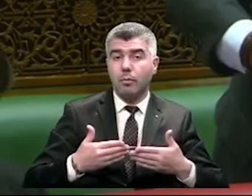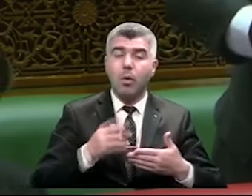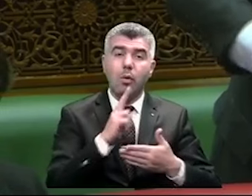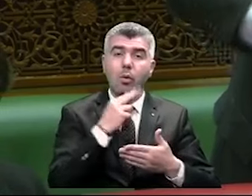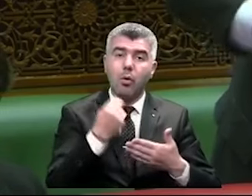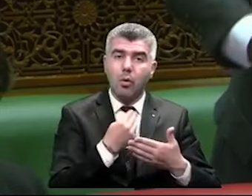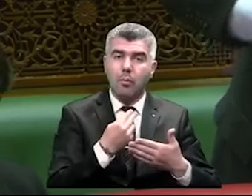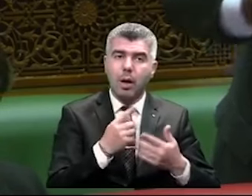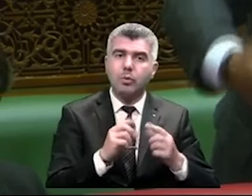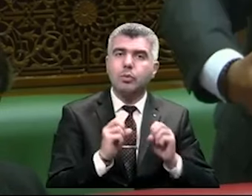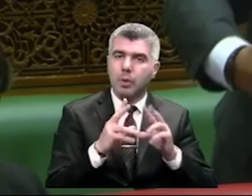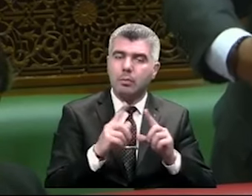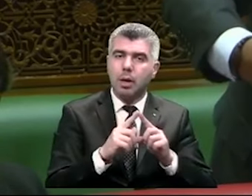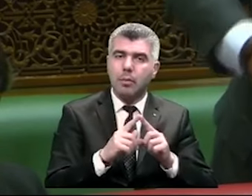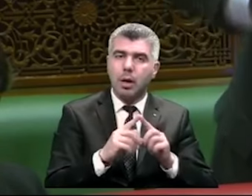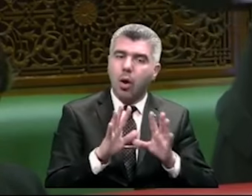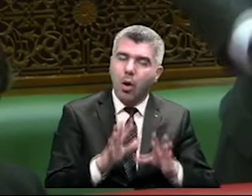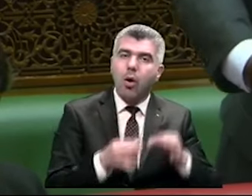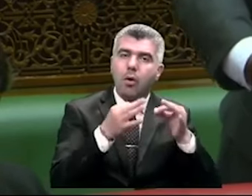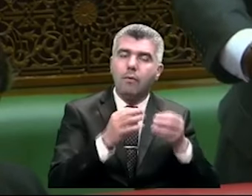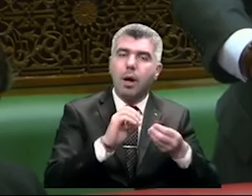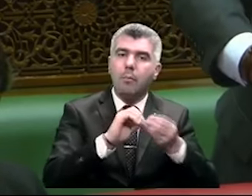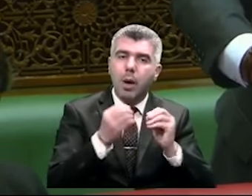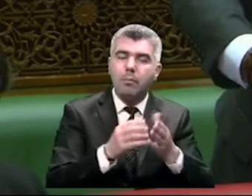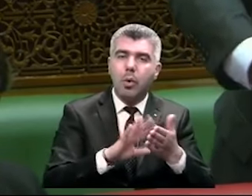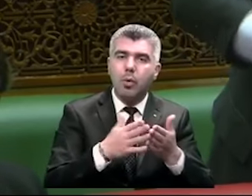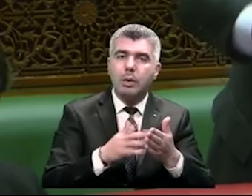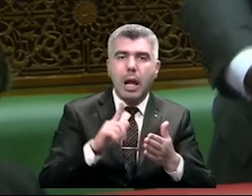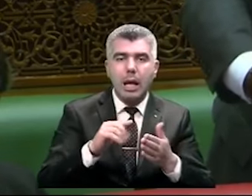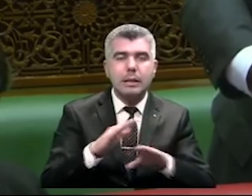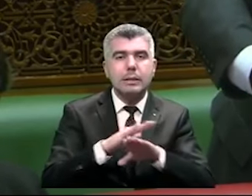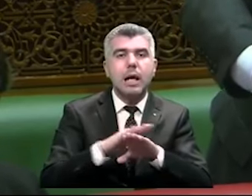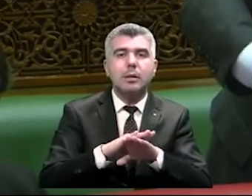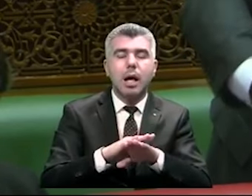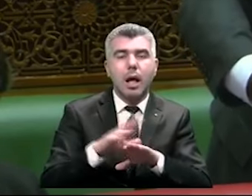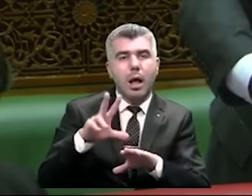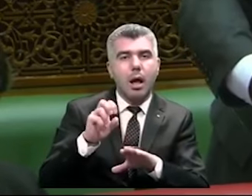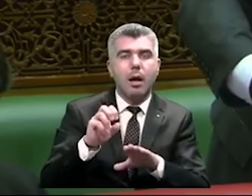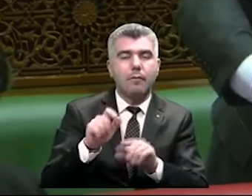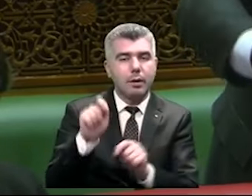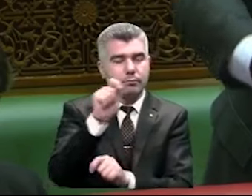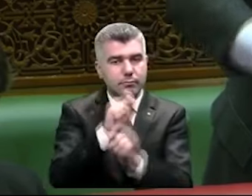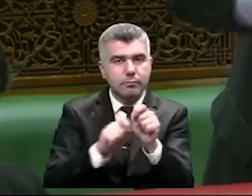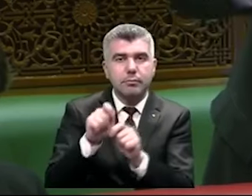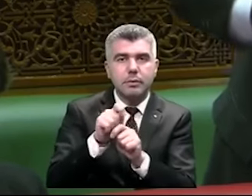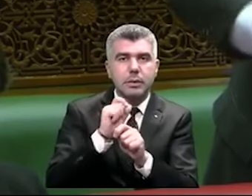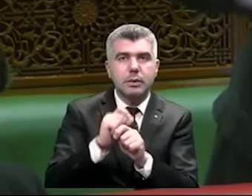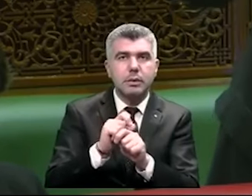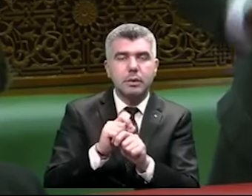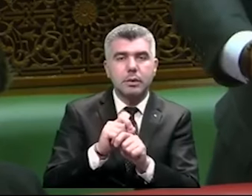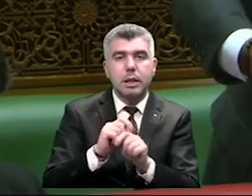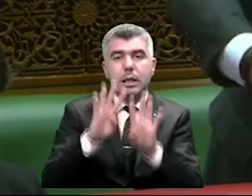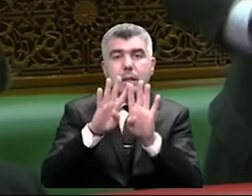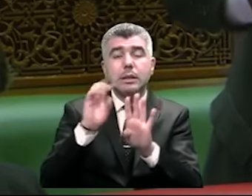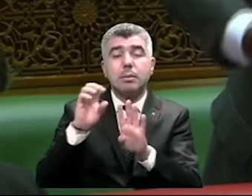الجراه في ايجاد الحلول واحد المجموعه ديال المشاكل كاينه جراه سياسيه اللي هو مهم في هذا المشكل هذا هو 800